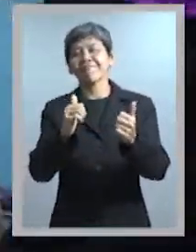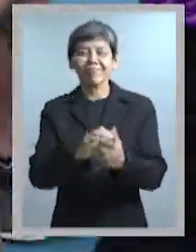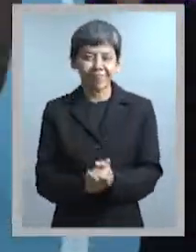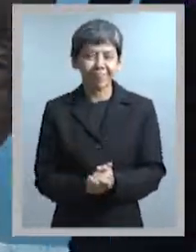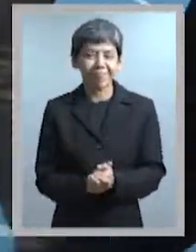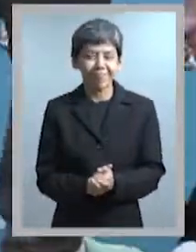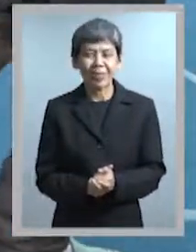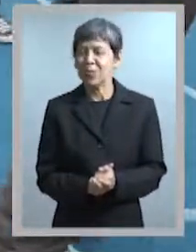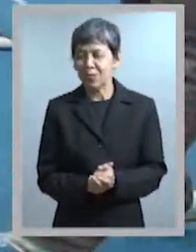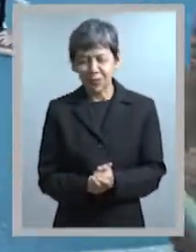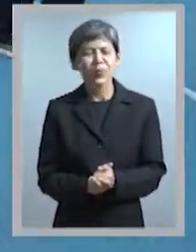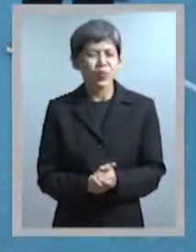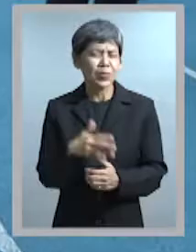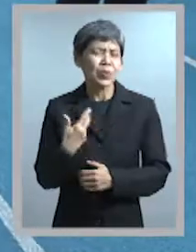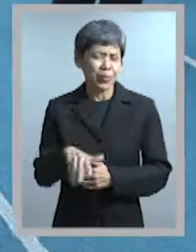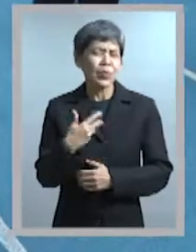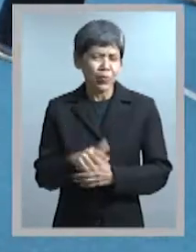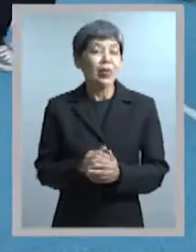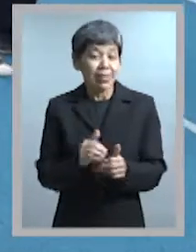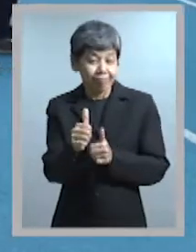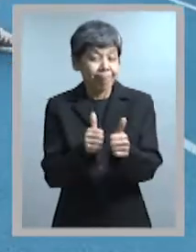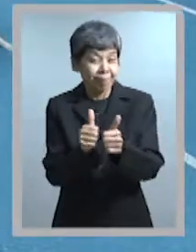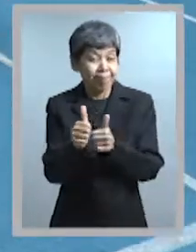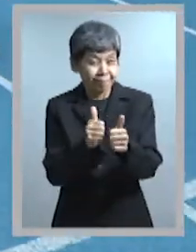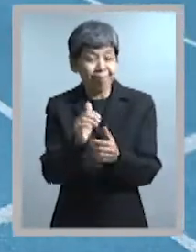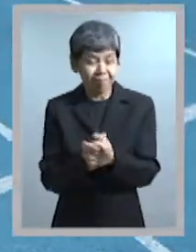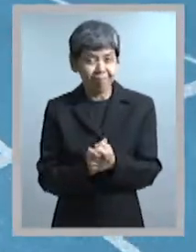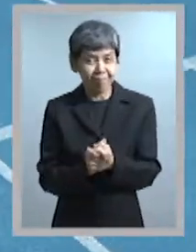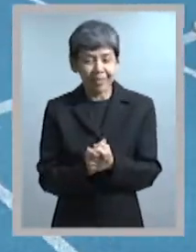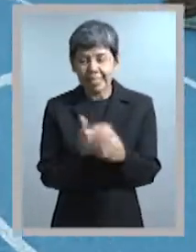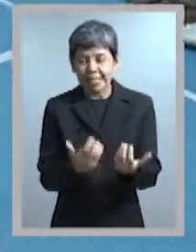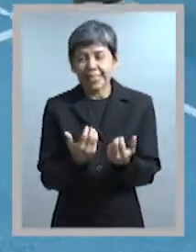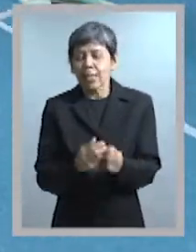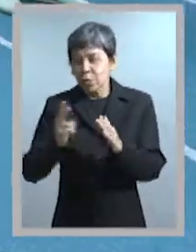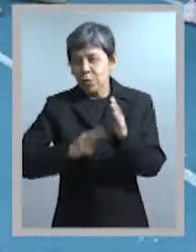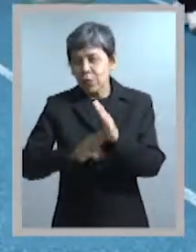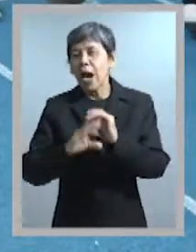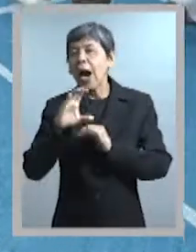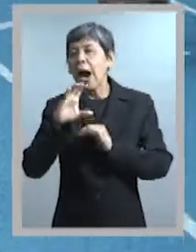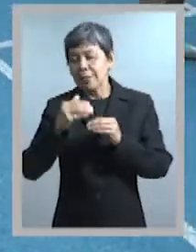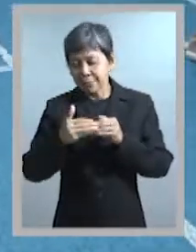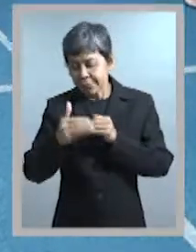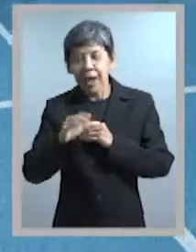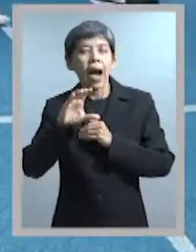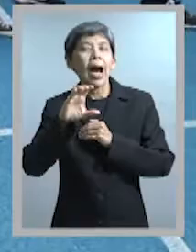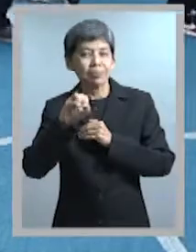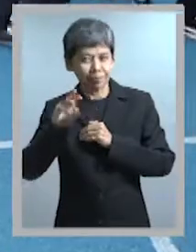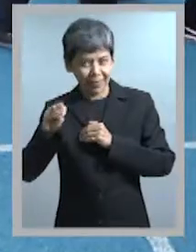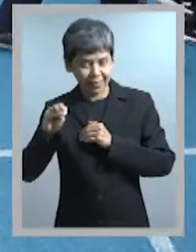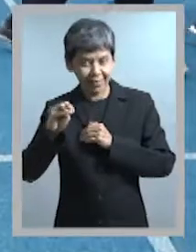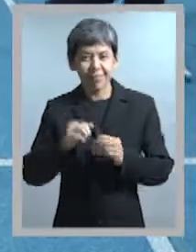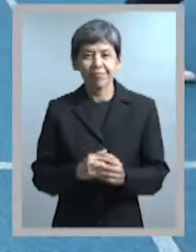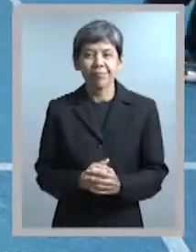อยครับค่ะเป็นอันดับที่3แล้วโอ้โหไม่ธรรมดาฮะสำหรับการแข่งขันนะในรุ่นวิ่ง50เมตร